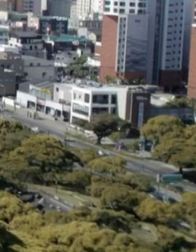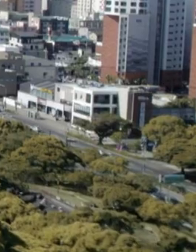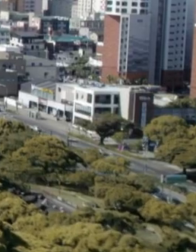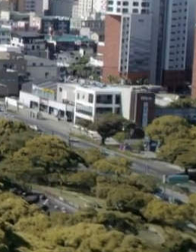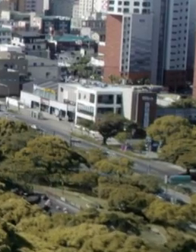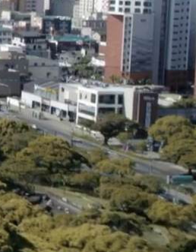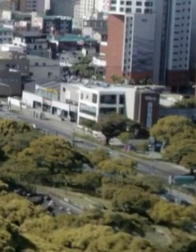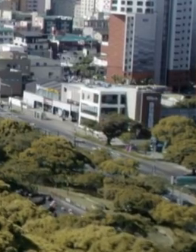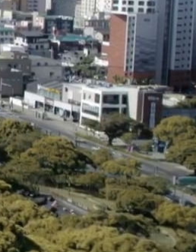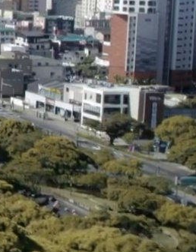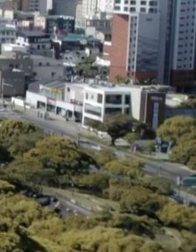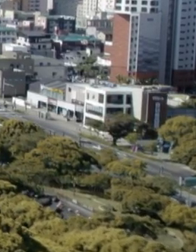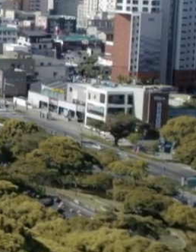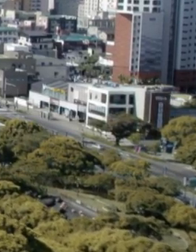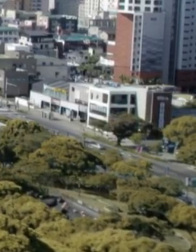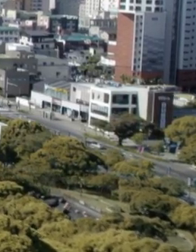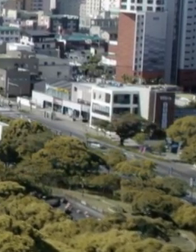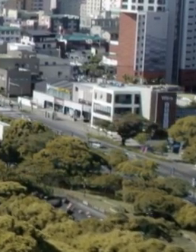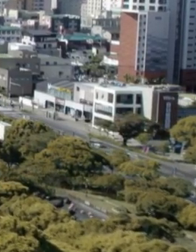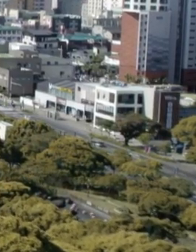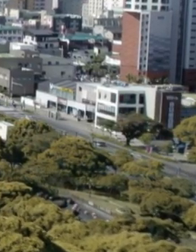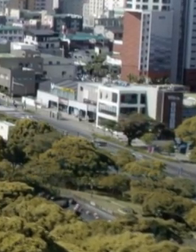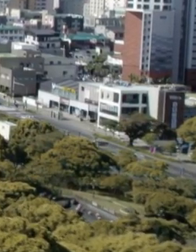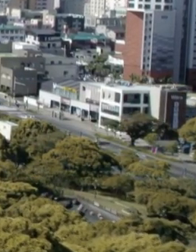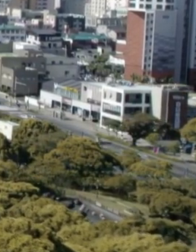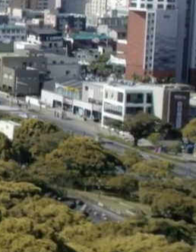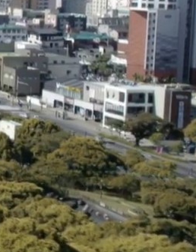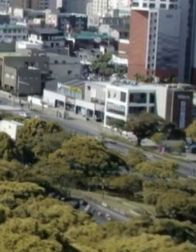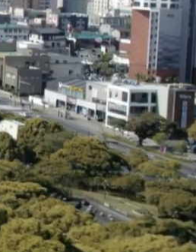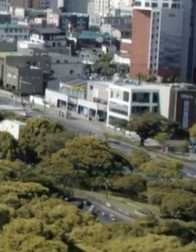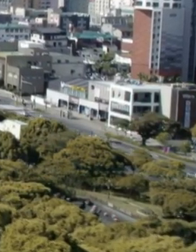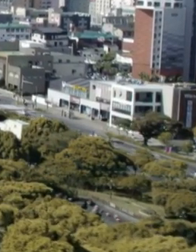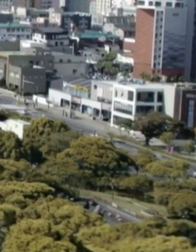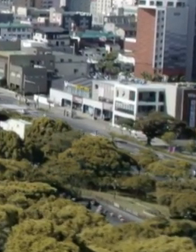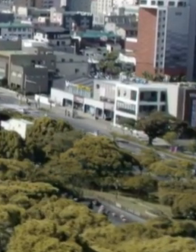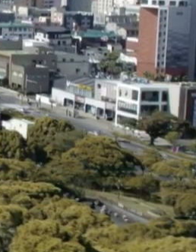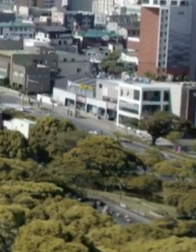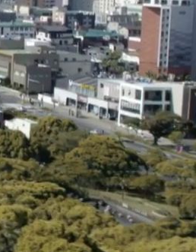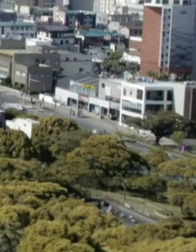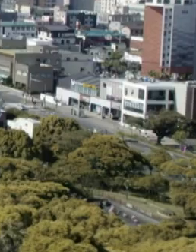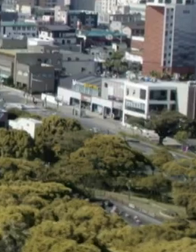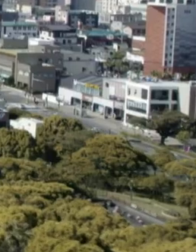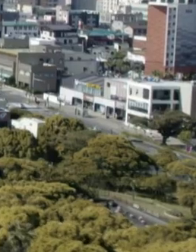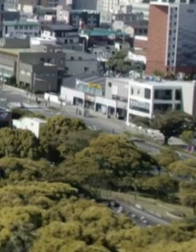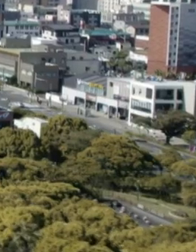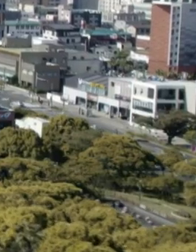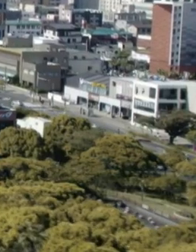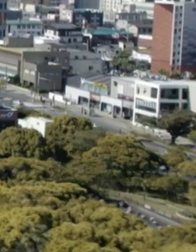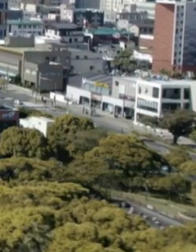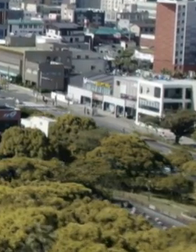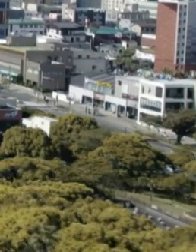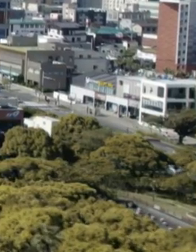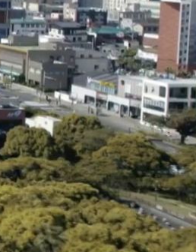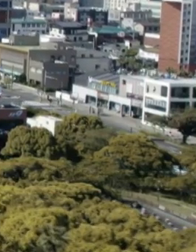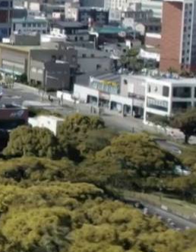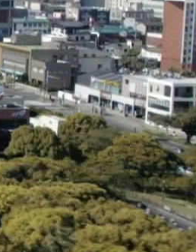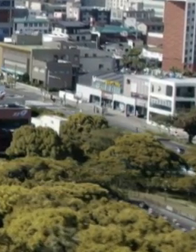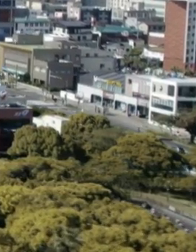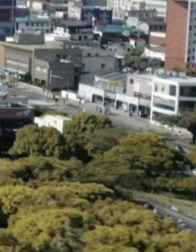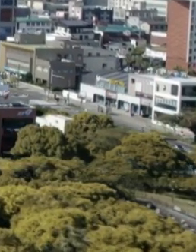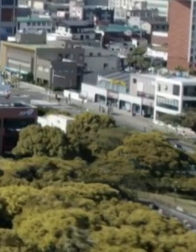제주에서 국내 최초 양문형 버스 도입을 앞두고 제주형 간선급행버스 체계 고급화 사업의